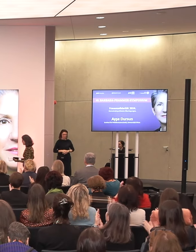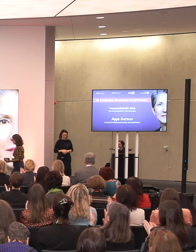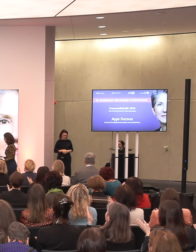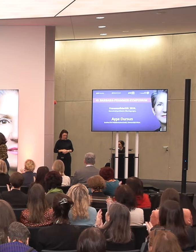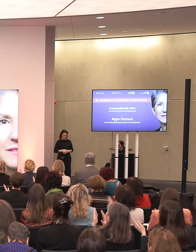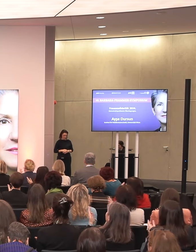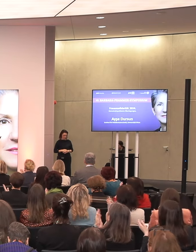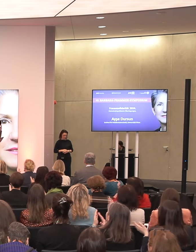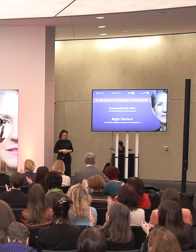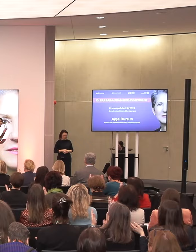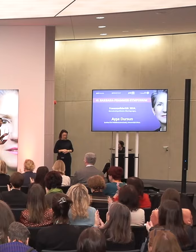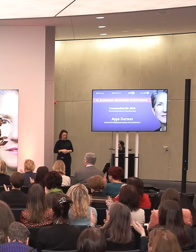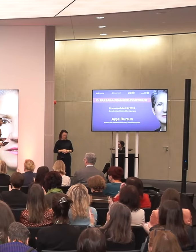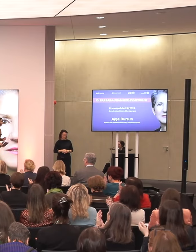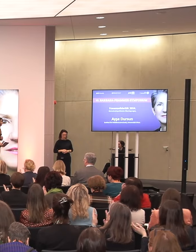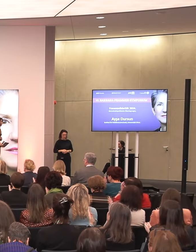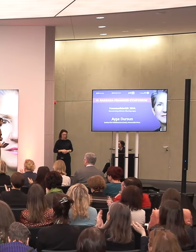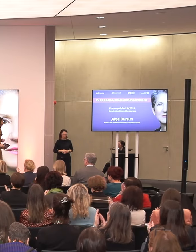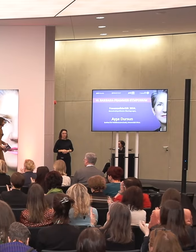Applaus